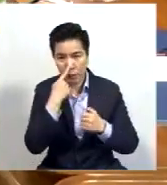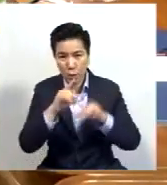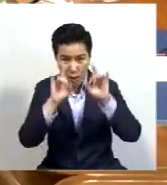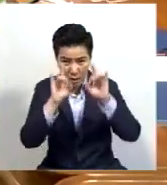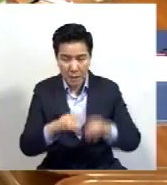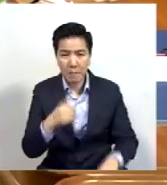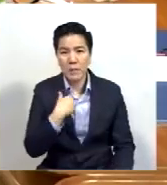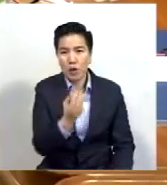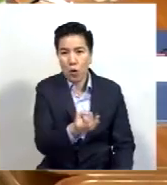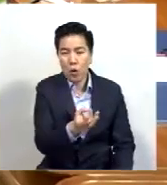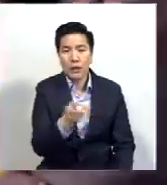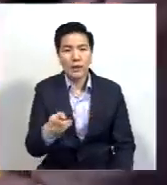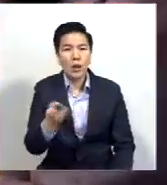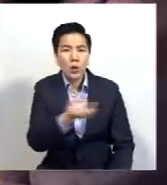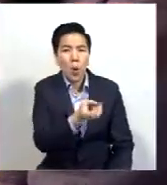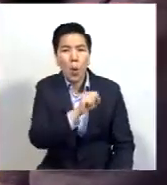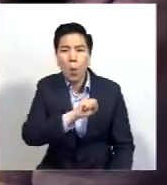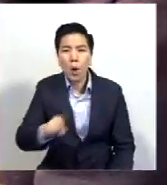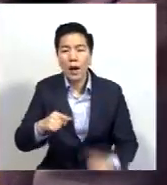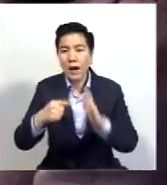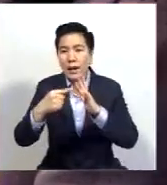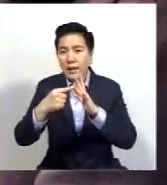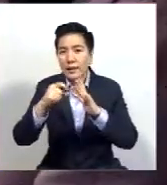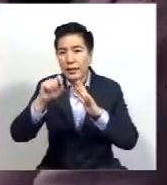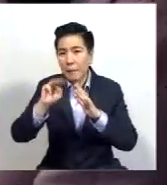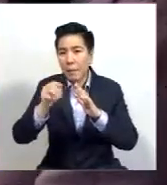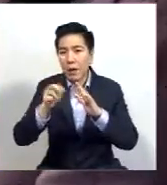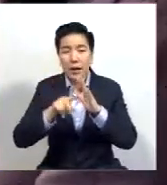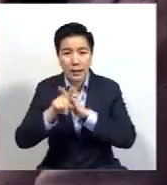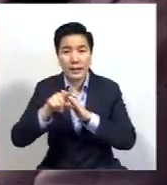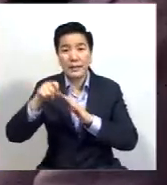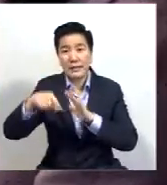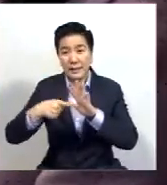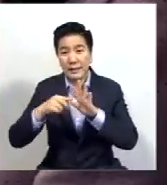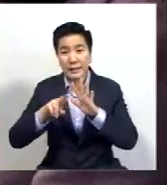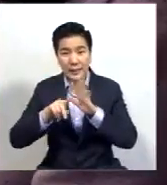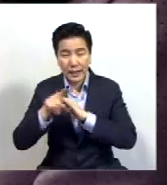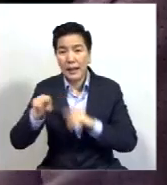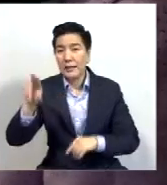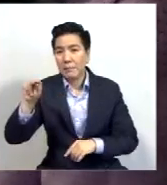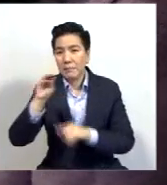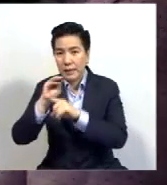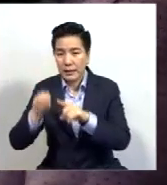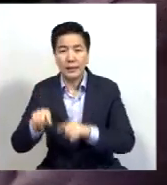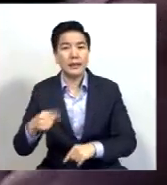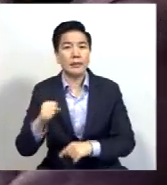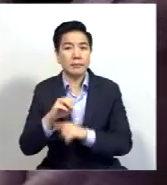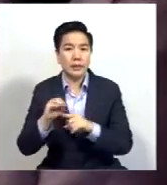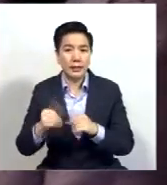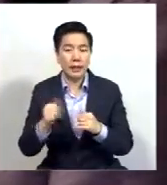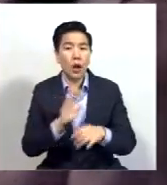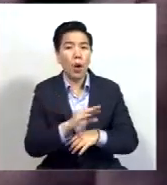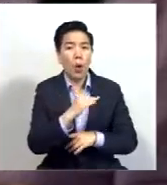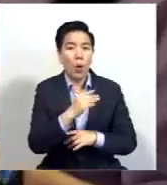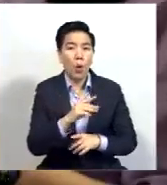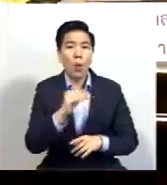รุนแรงน้อยกว่าเมอร์สและซาอัตราการตายของเมอร์สอยู่ที่ร้อยละ30ส่วนซาอยู่ที่ร้อยละ10แต่ของไวรัสโ